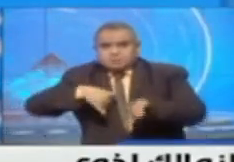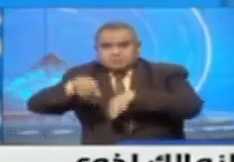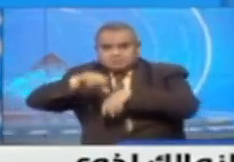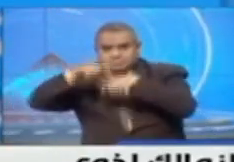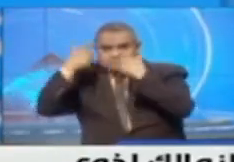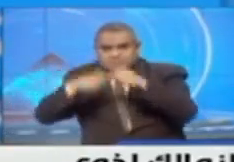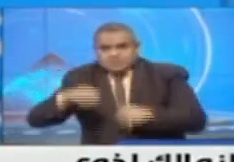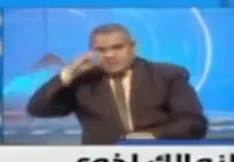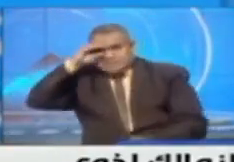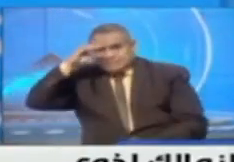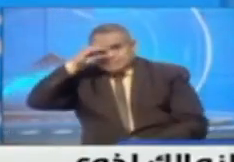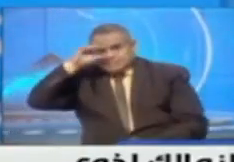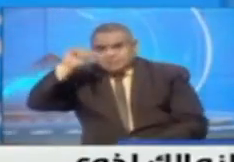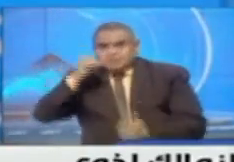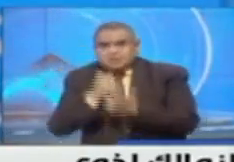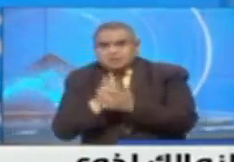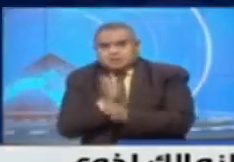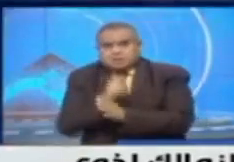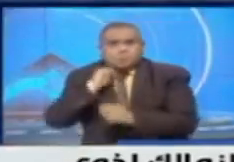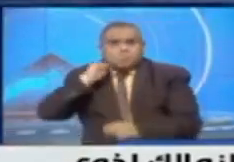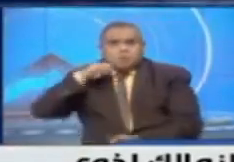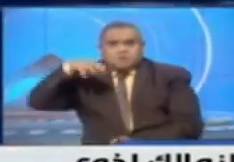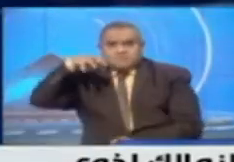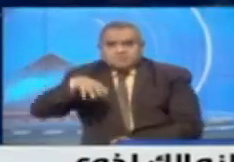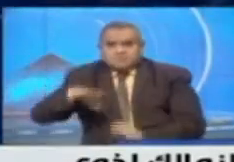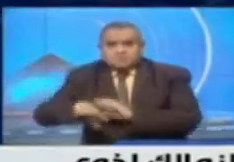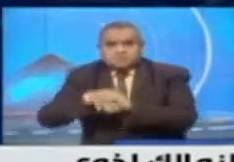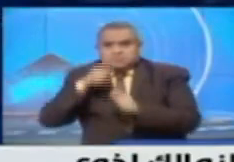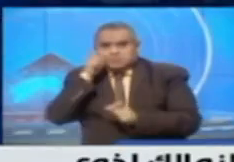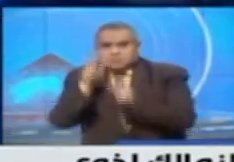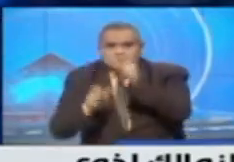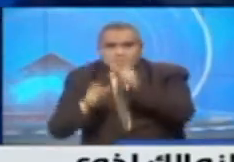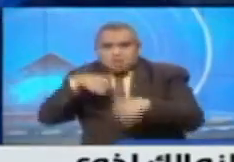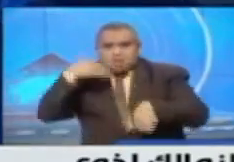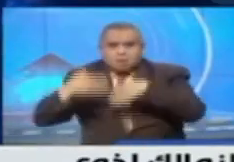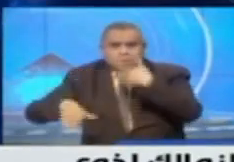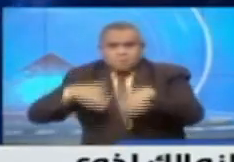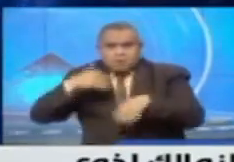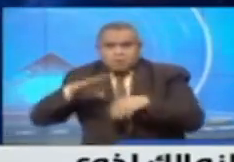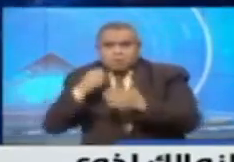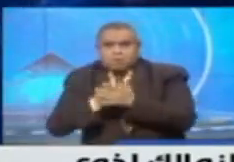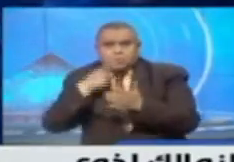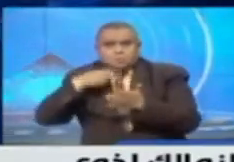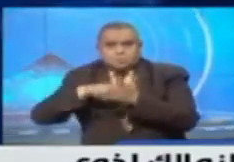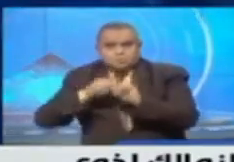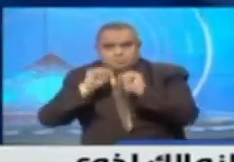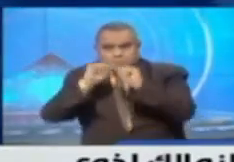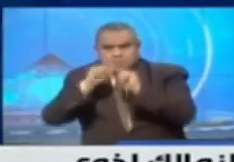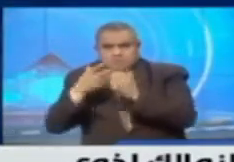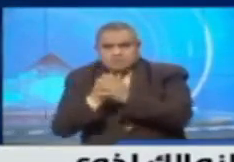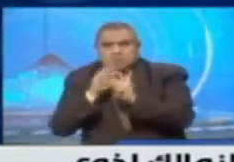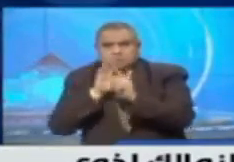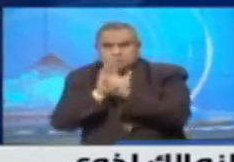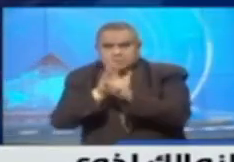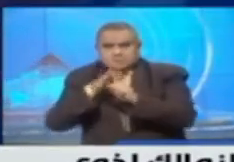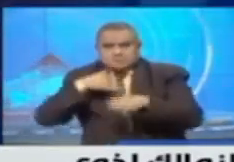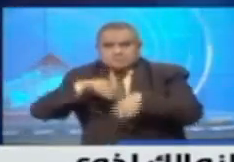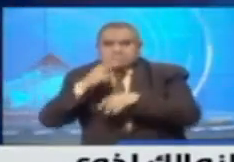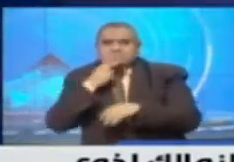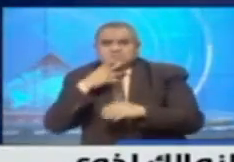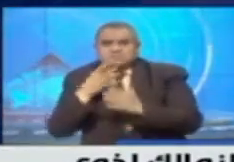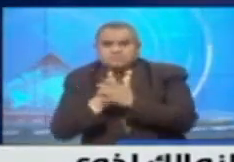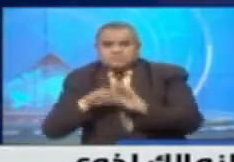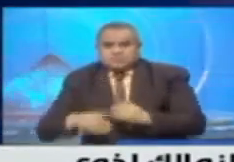زمالك بالمنطقة الغربية بمحافظة القاهرة للأشخاص من ذوي الاحتياجات الخاصة ومتحدي الإعاقة، وذلك في